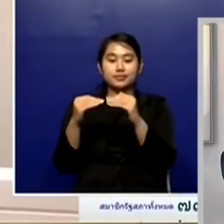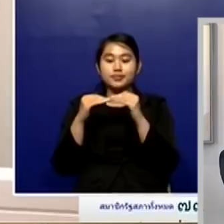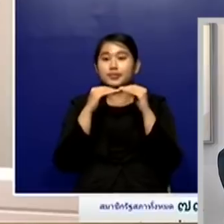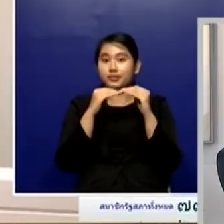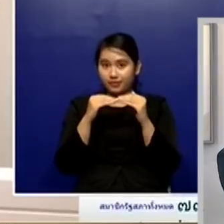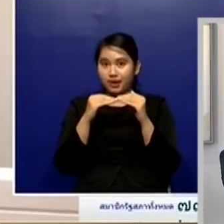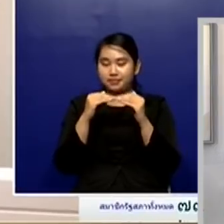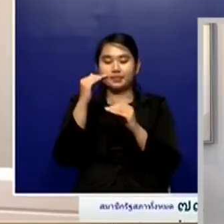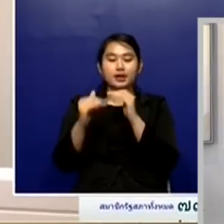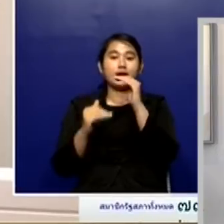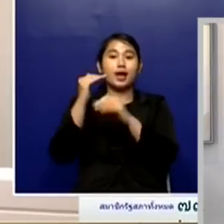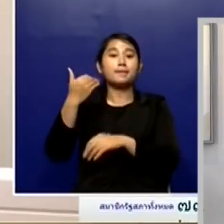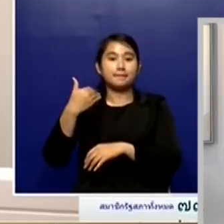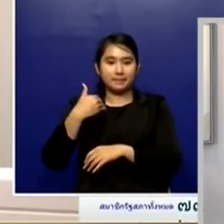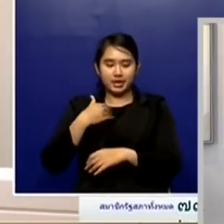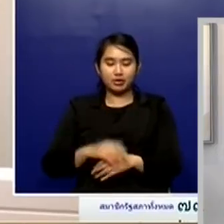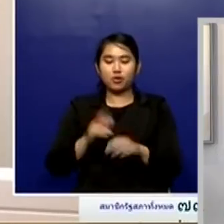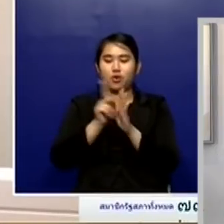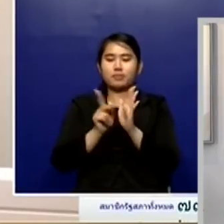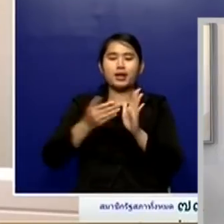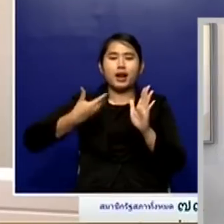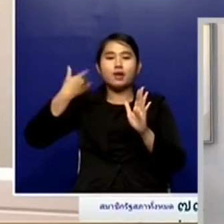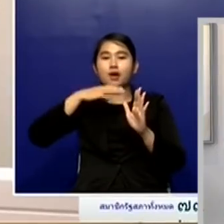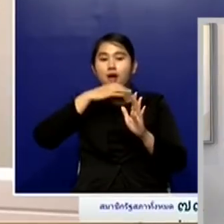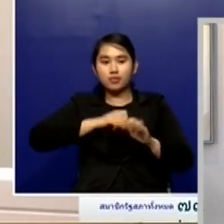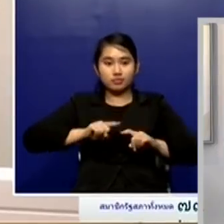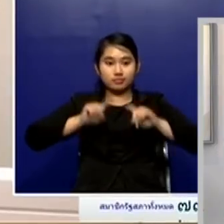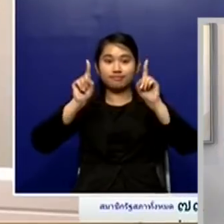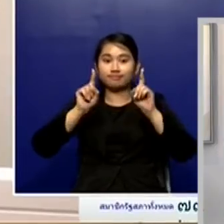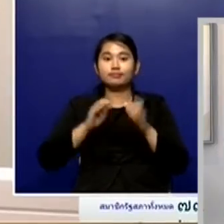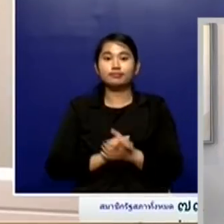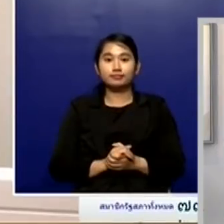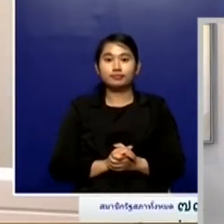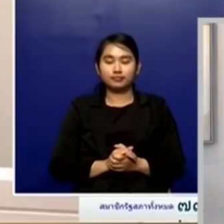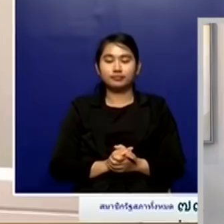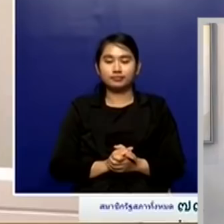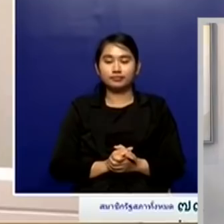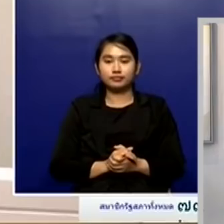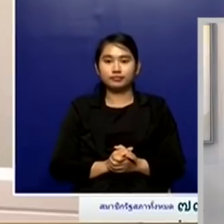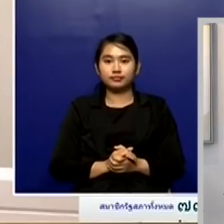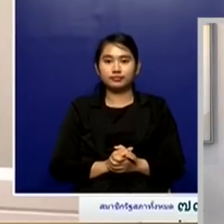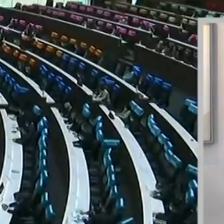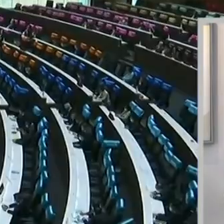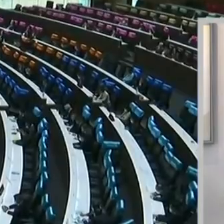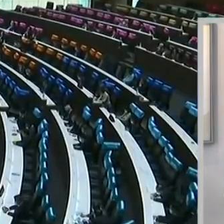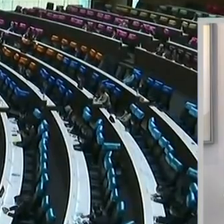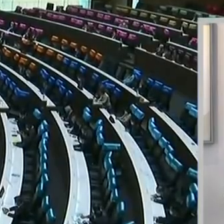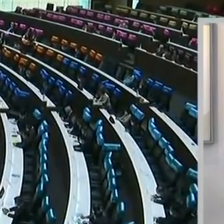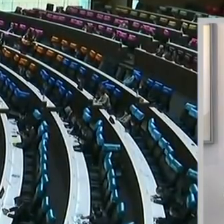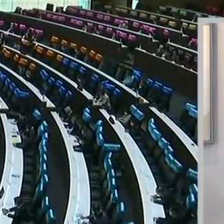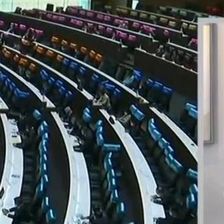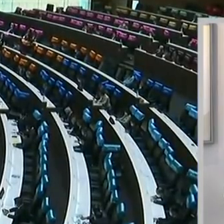เปล่ากับมีการนำสว 3คนที่แสดงจุดยืนตรงกันในเรื่องนี้นะครับก็คือสวสมชายแสวงการสว.สมชายนี่ระบุว่า